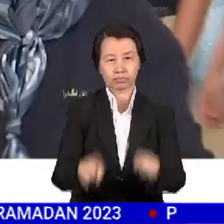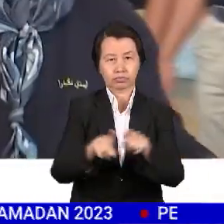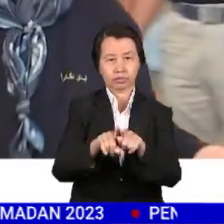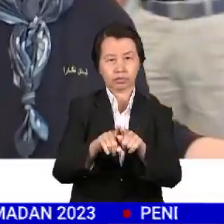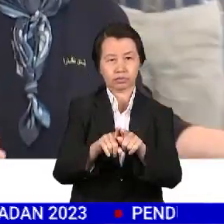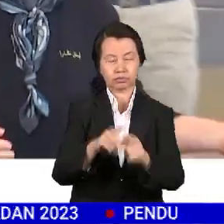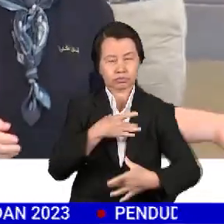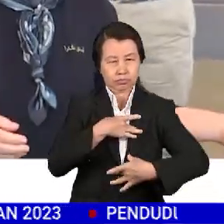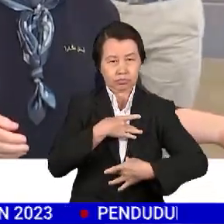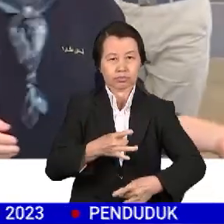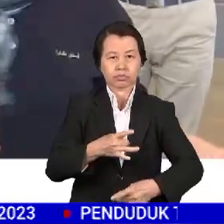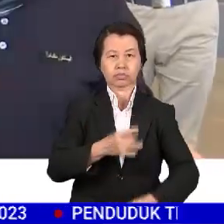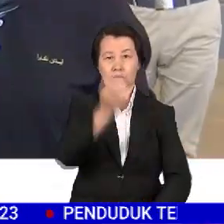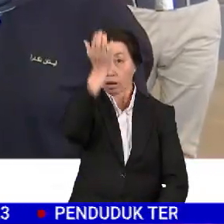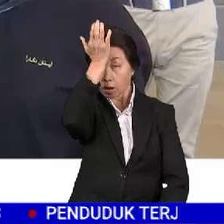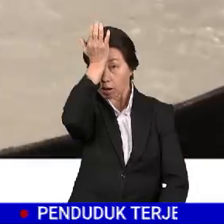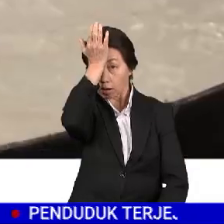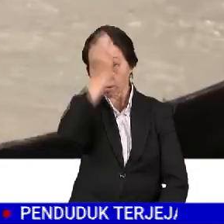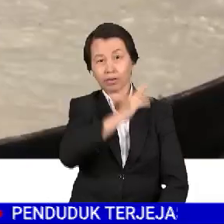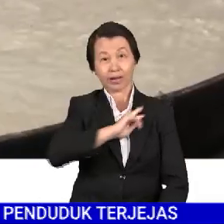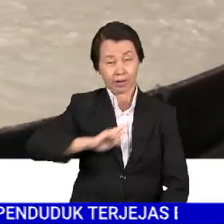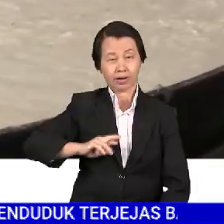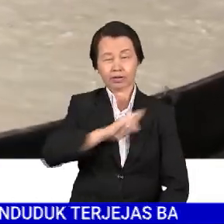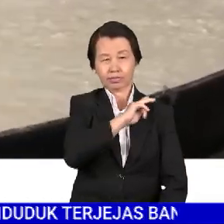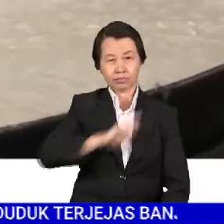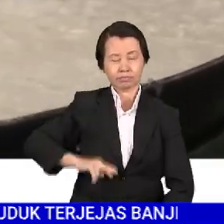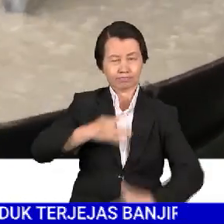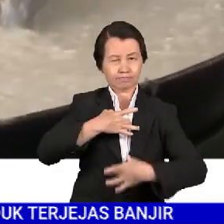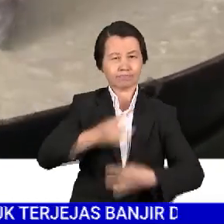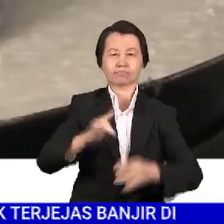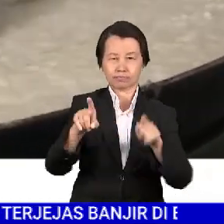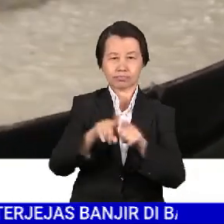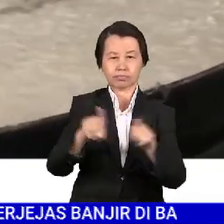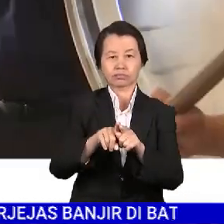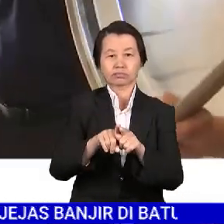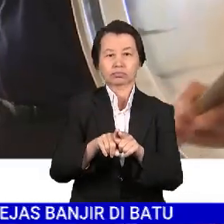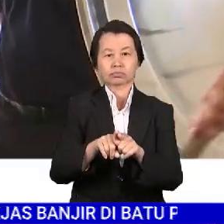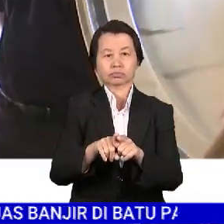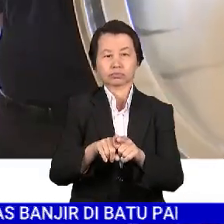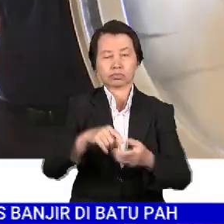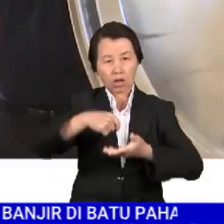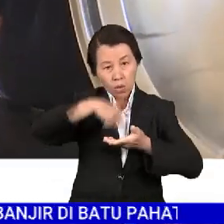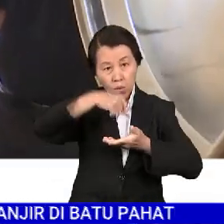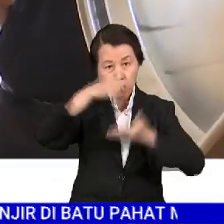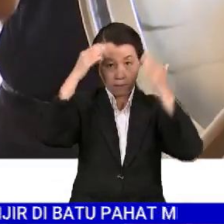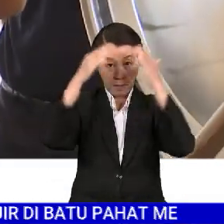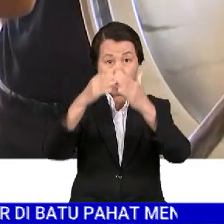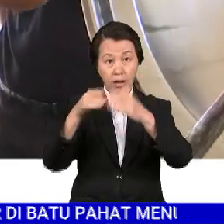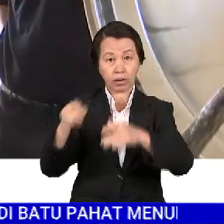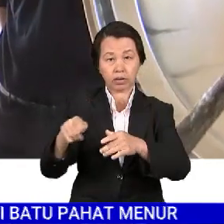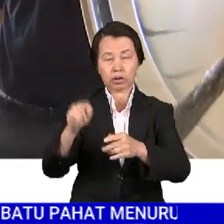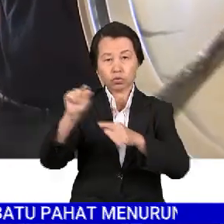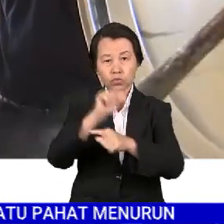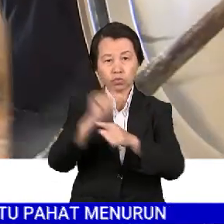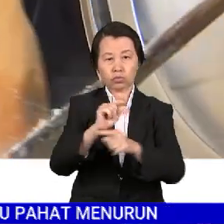Menjadi kegemaran yang di-Pertuan Agong Al-Sultan Abdullah Riayatuddin Al-Mustafa Bilal Shah, bubur lambuk Pahang ini